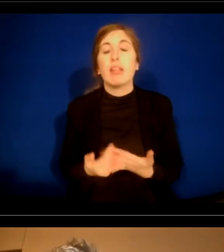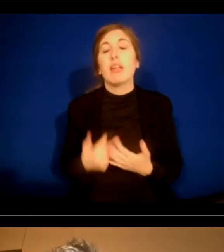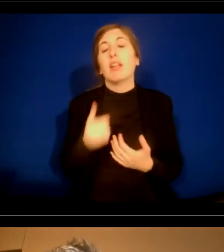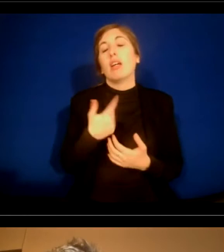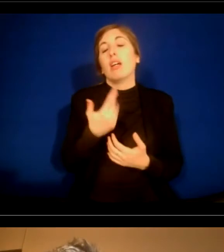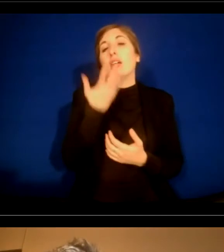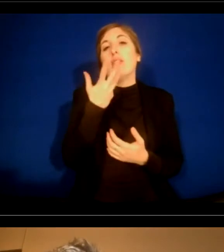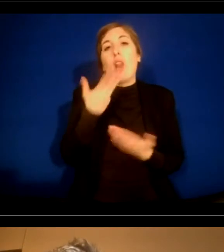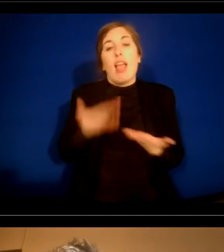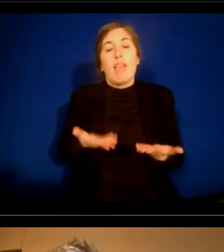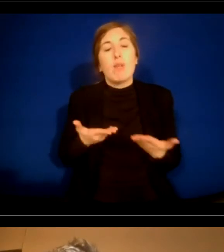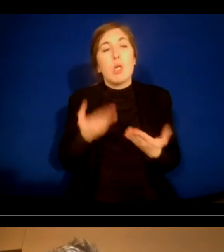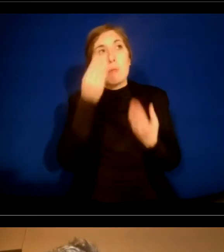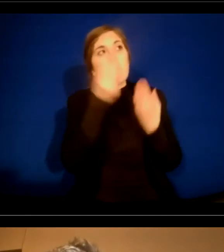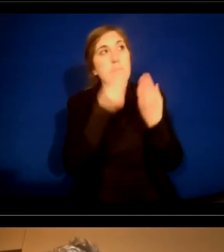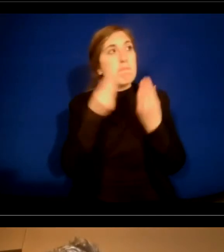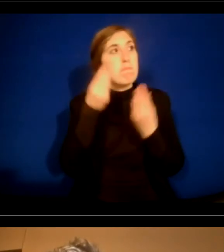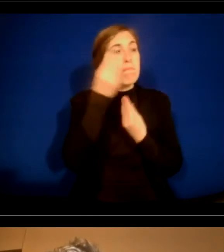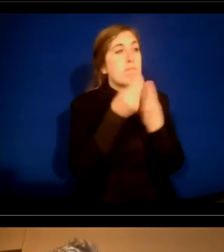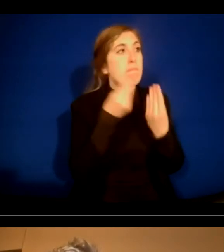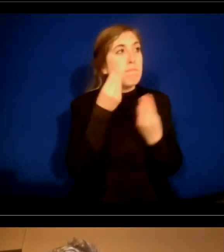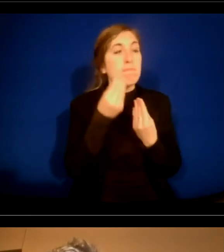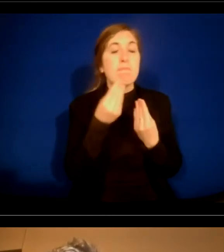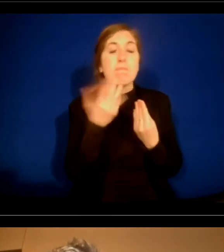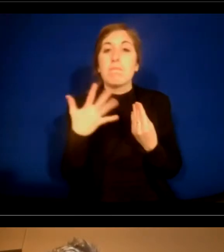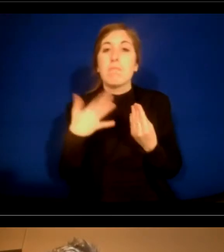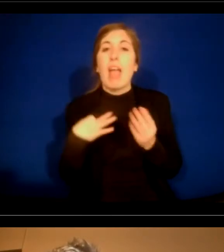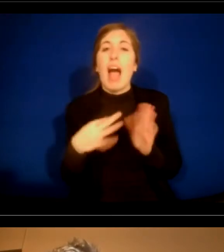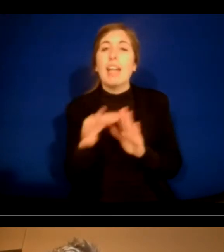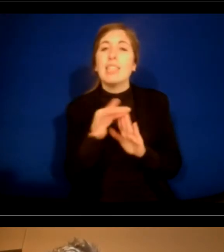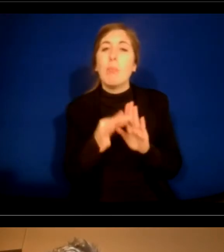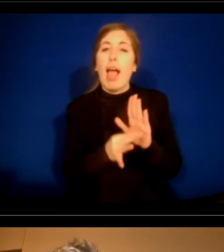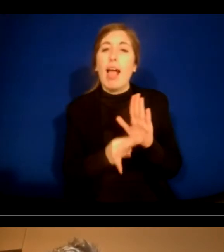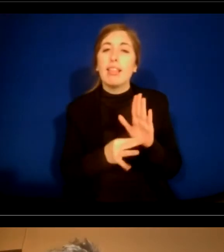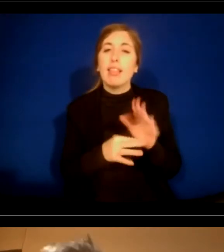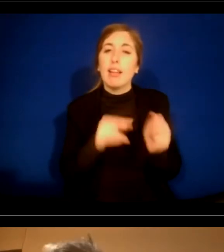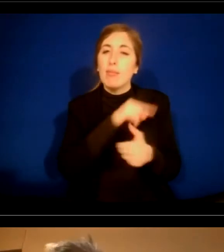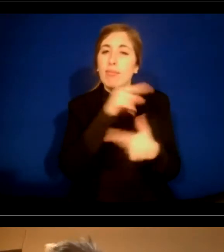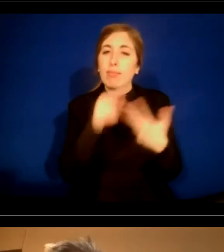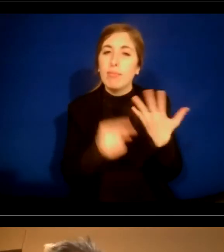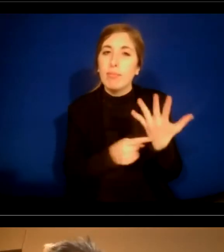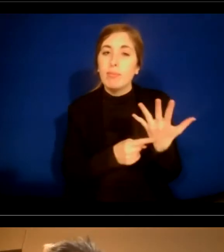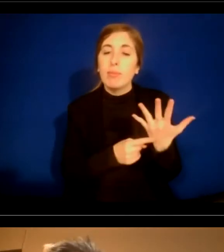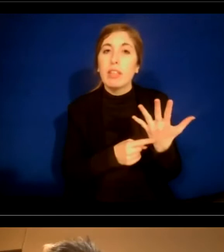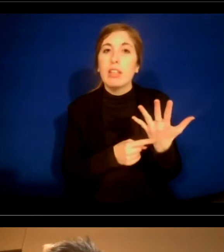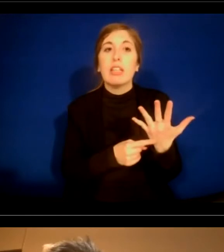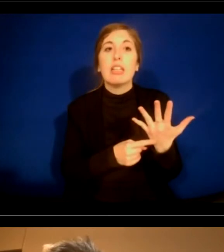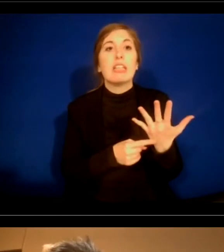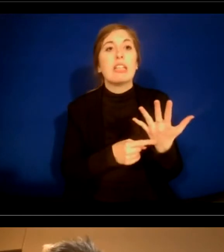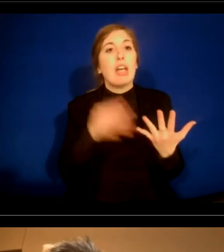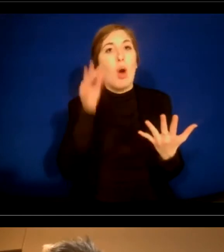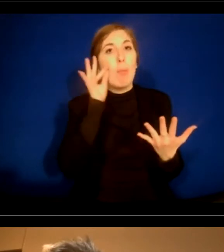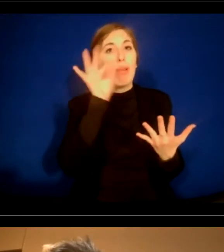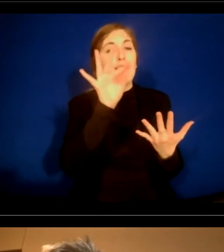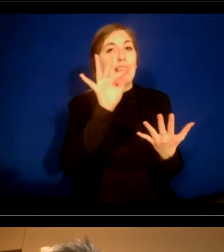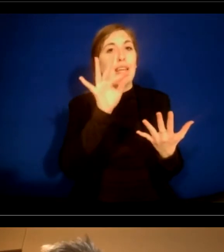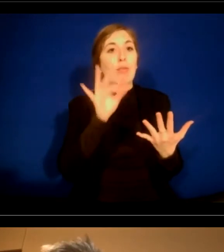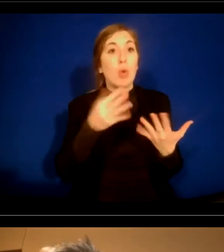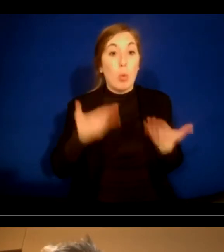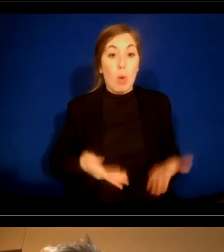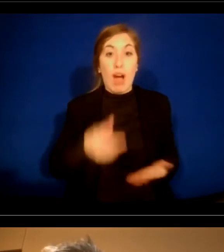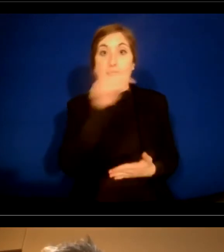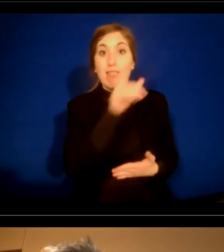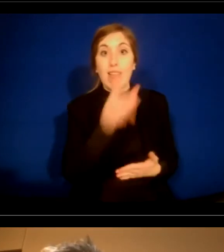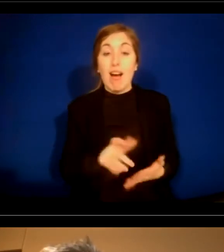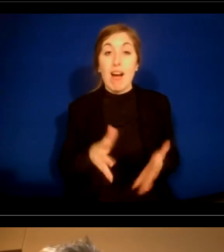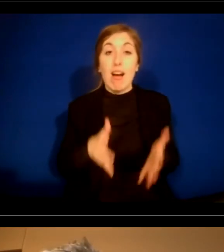mettere insieme questi aspetti per uscire dal volontarismo qui e formulare